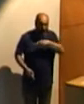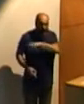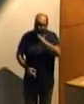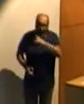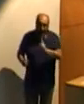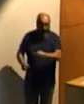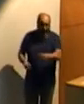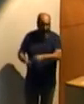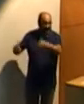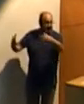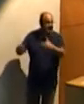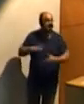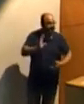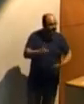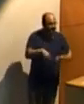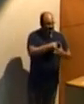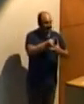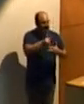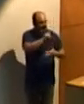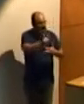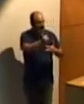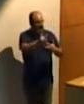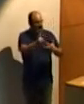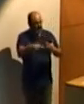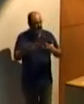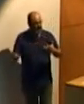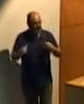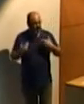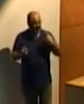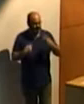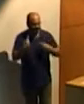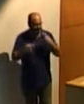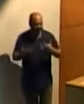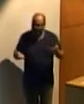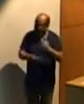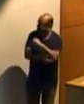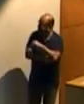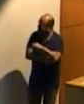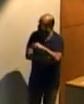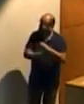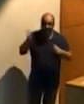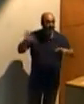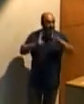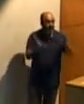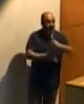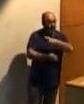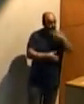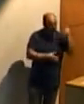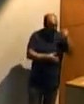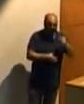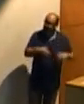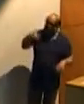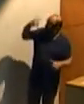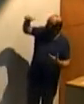cela ce sont des points d'interrogation ces points d'interrogation qui nous permettent de dire attention à ce qu'ils resserrent de l'humain si je regarde